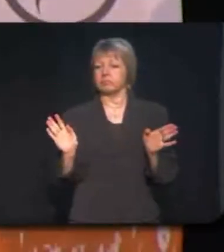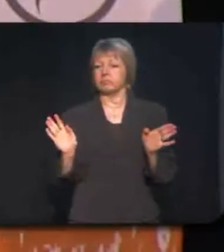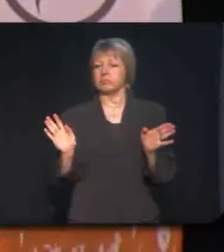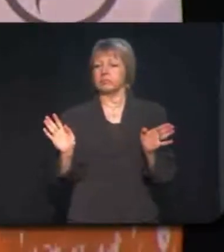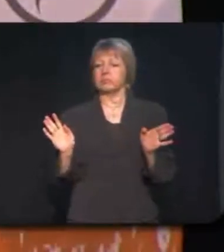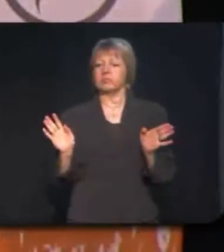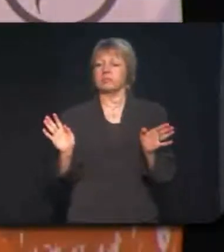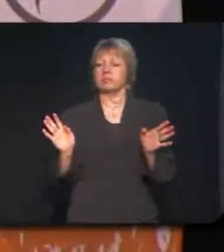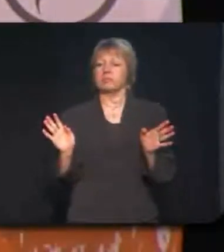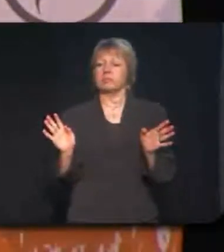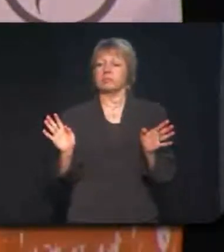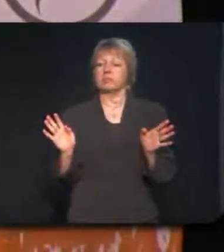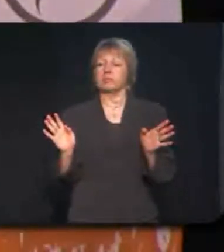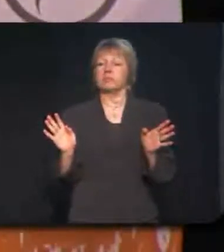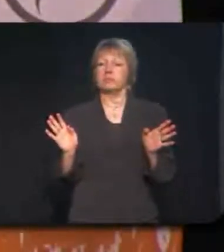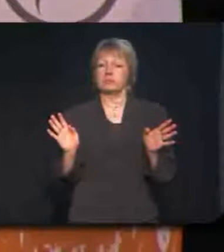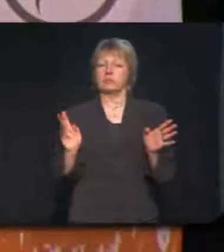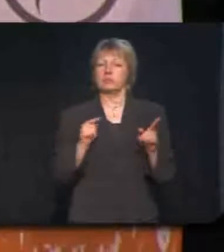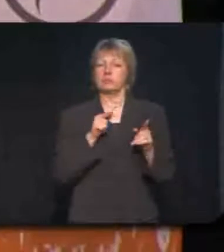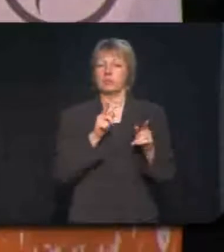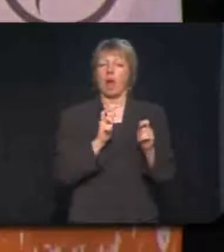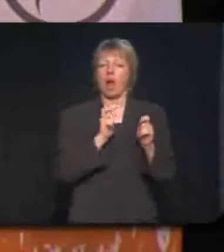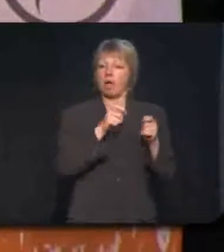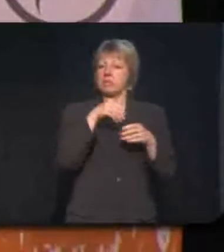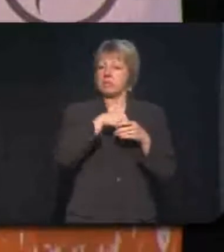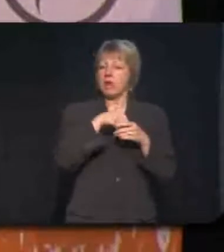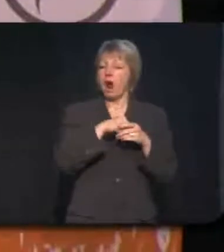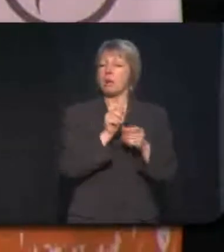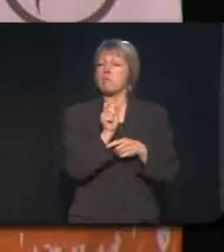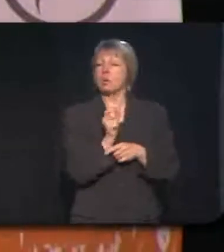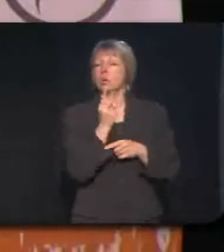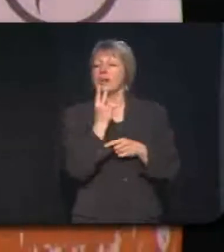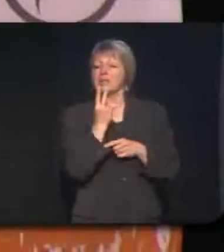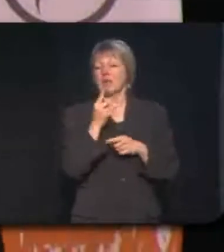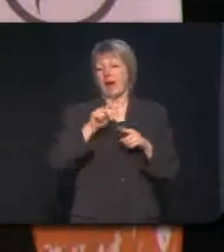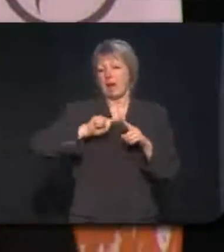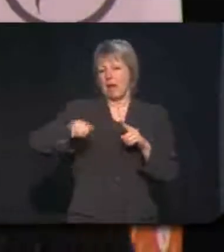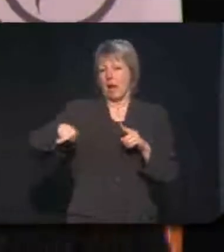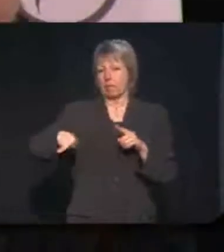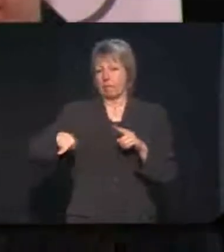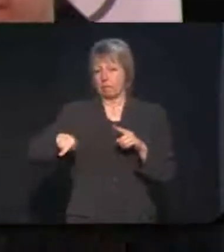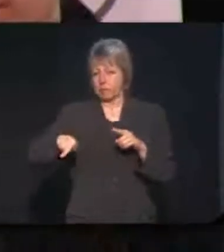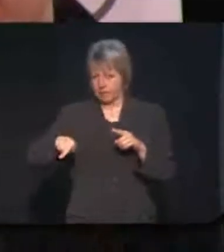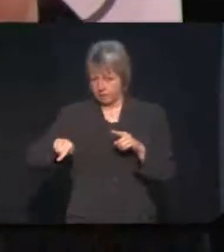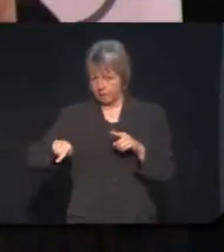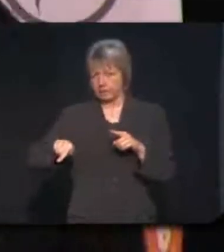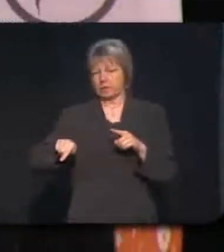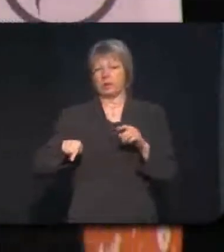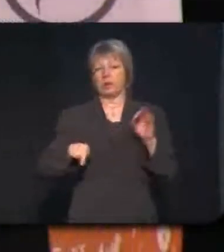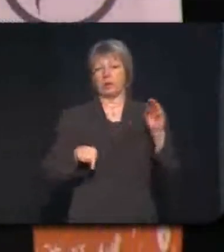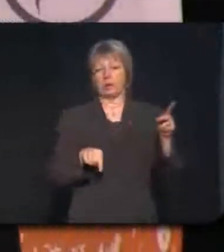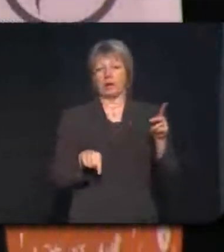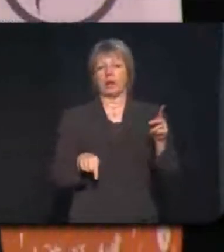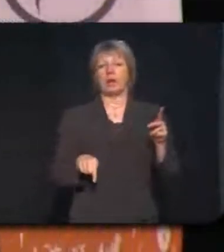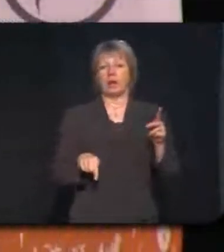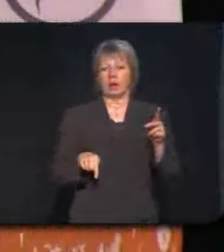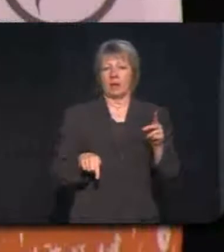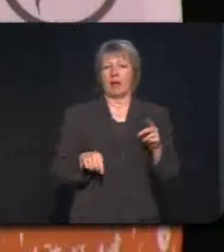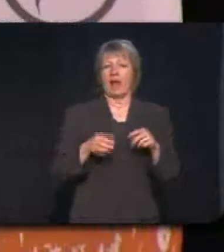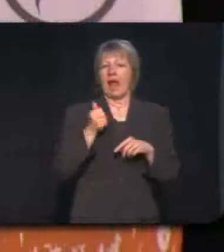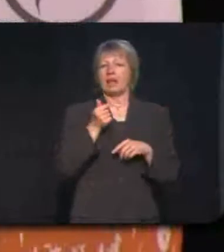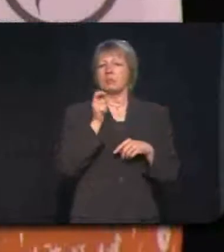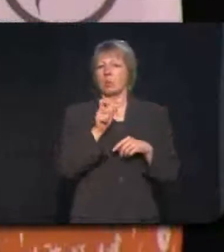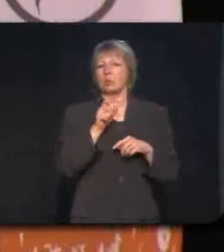so in dem Antrag soll das Modul 2 zurückgezogen werden möchte dass jemand übernehmen das ist der Fall das Modul wird übernommen